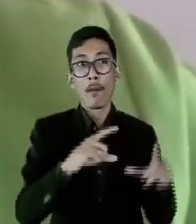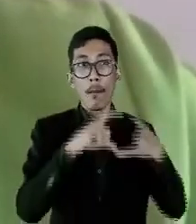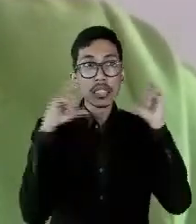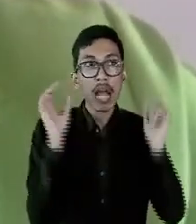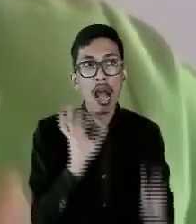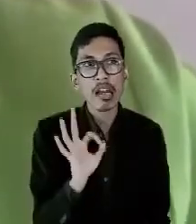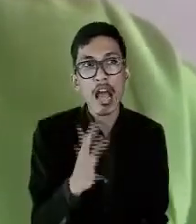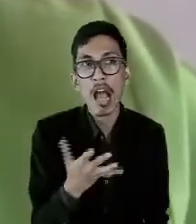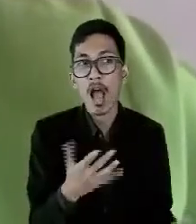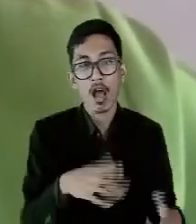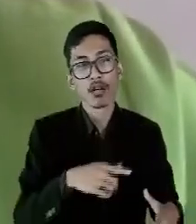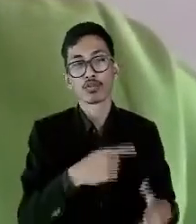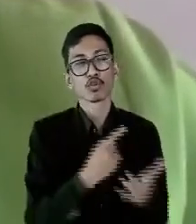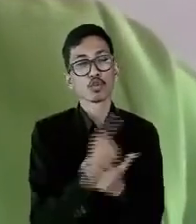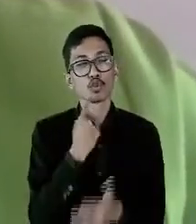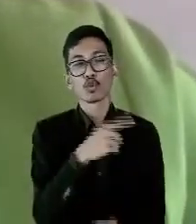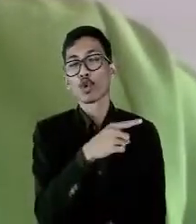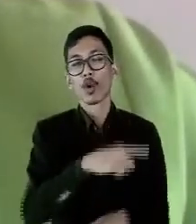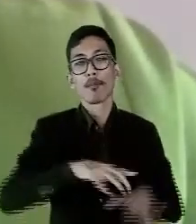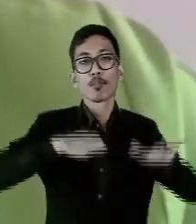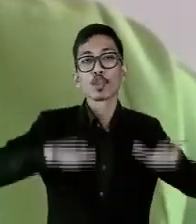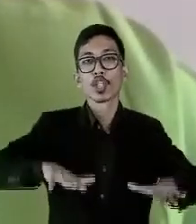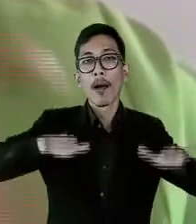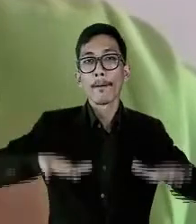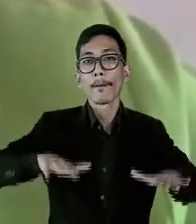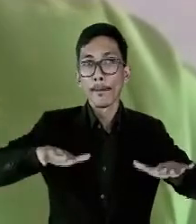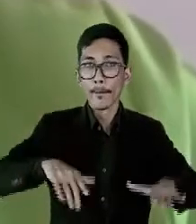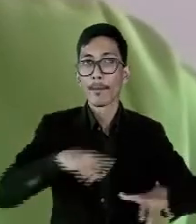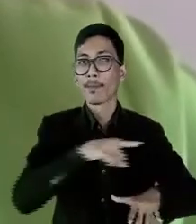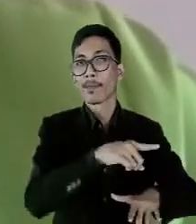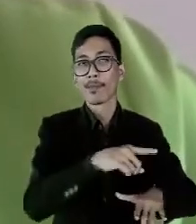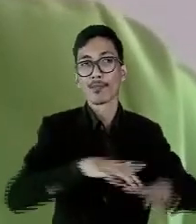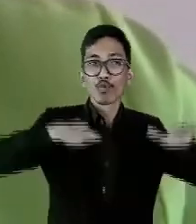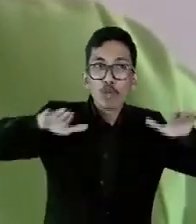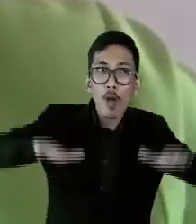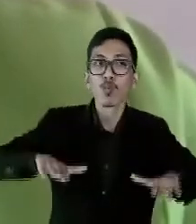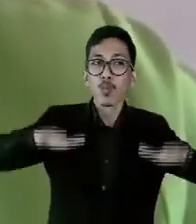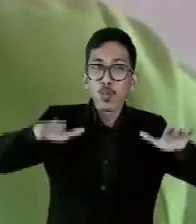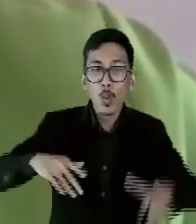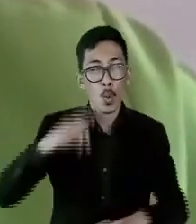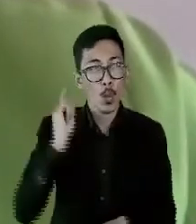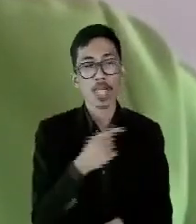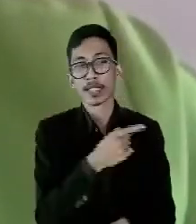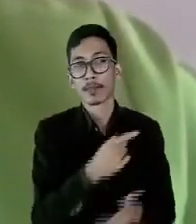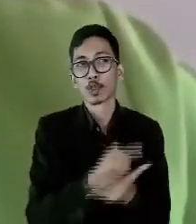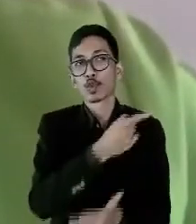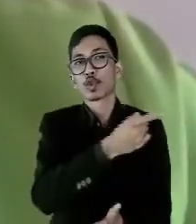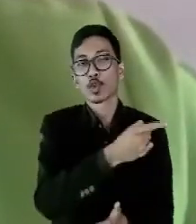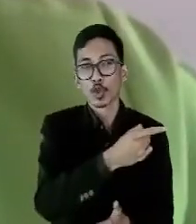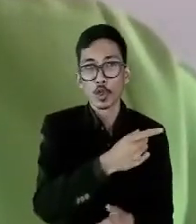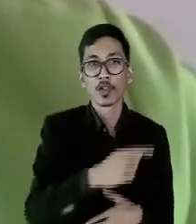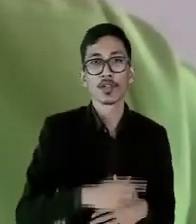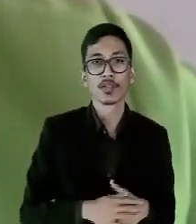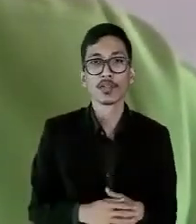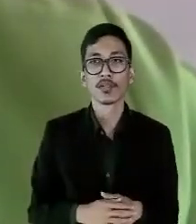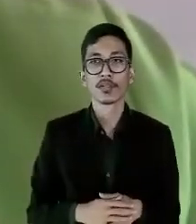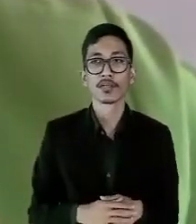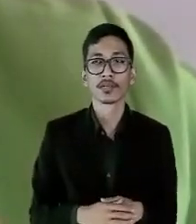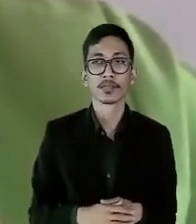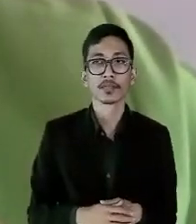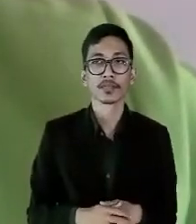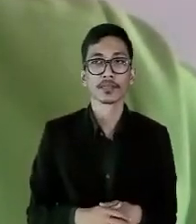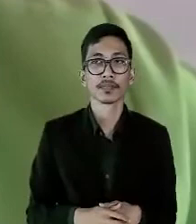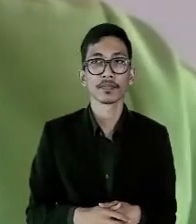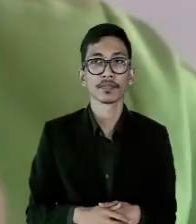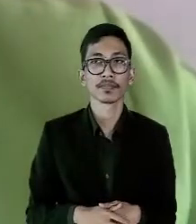wajib nanti kita perubahan perilaku, intinya ya endingnya nanti ke sana untuk bisa pakai